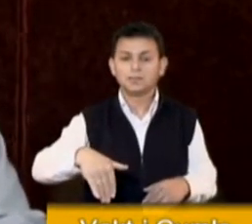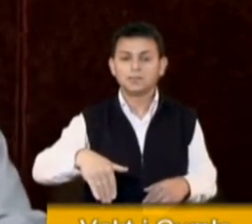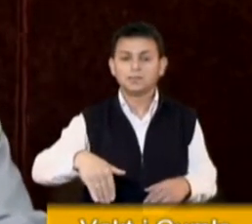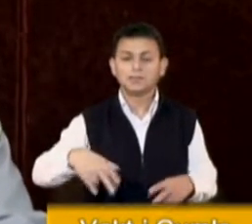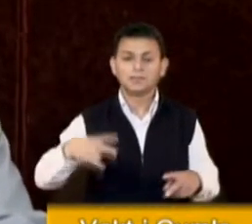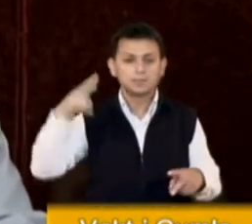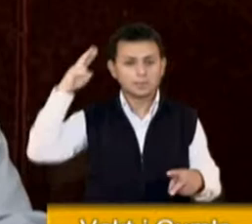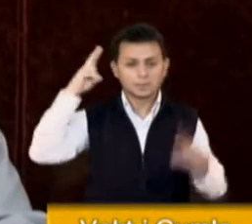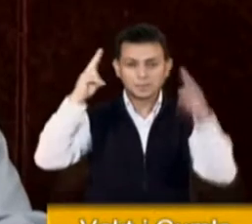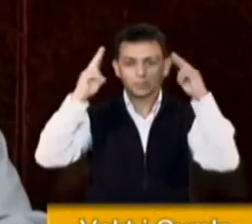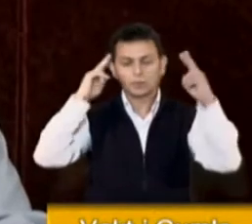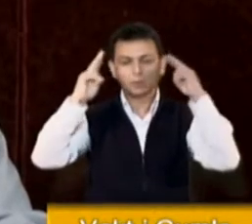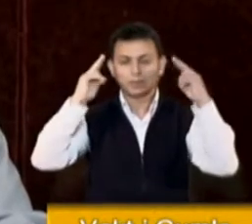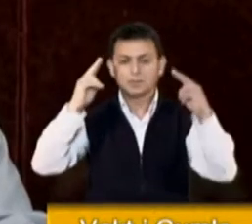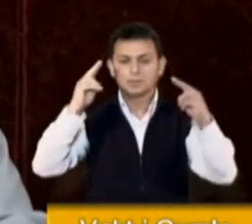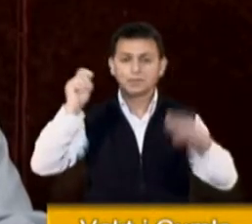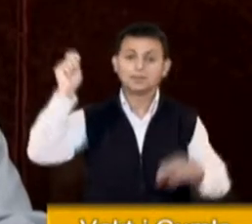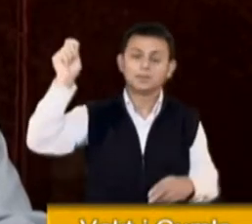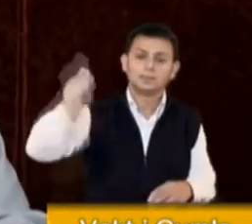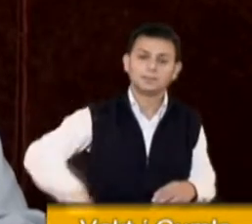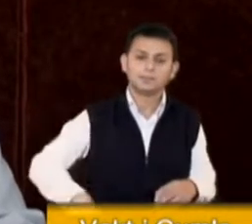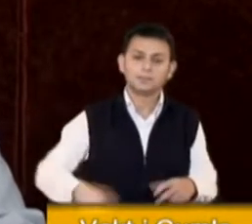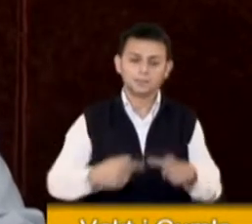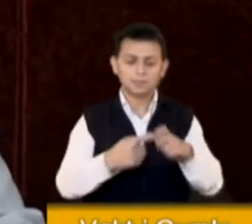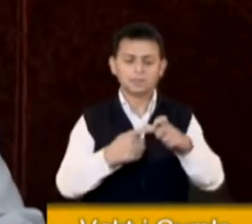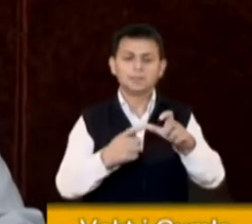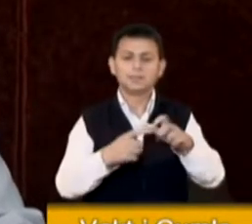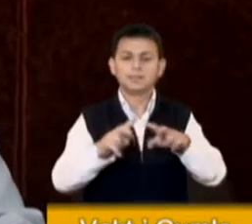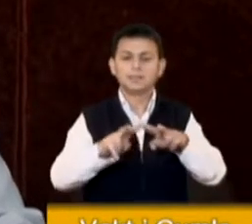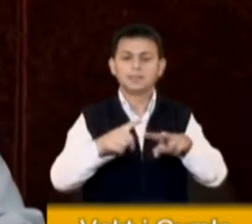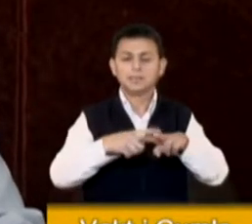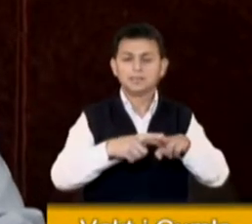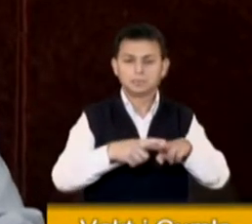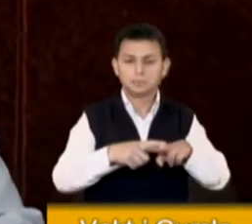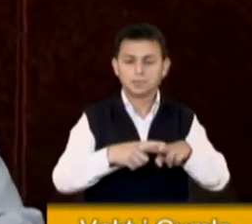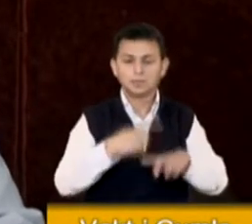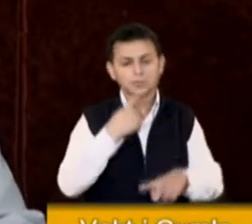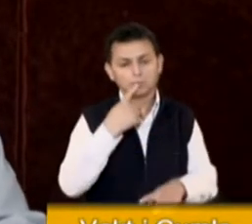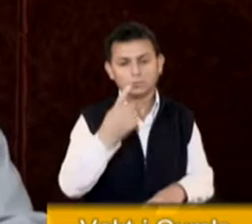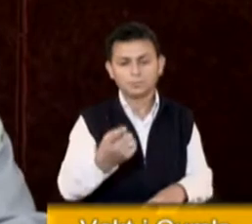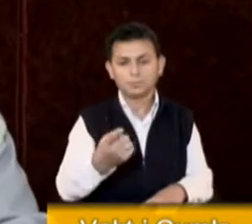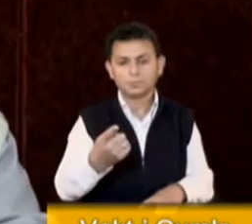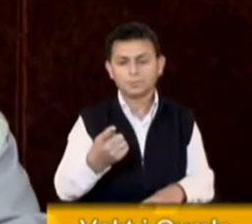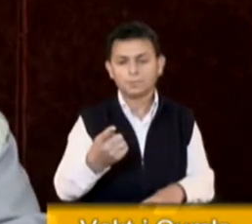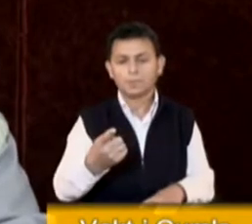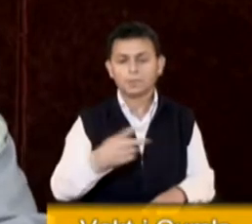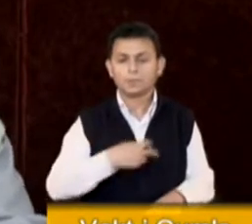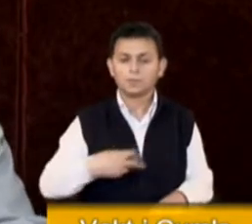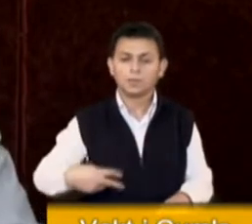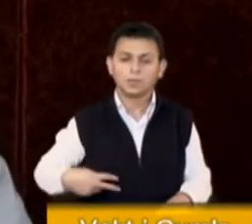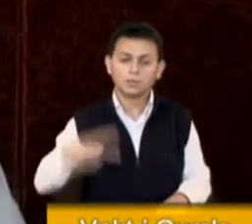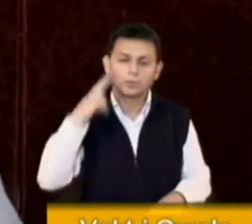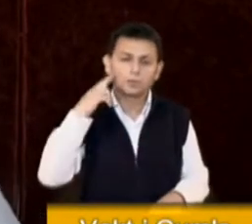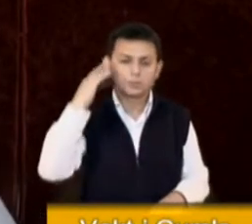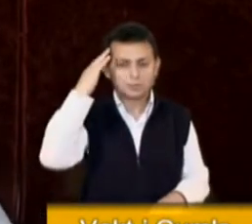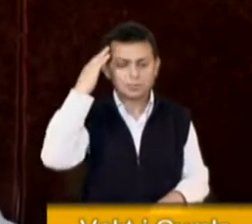sonra Esma binti Ümeys radıyallahu anha öyle diyor muhterem müminler. Efendimiz